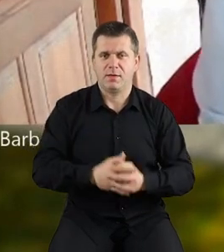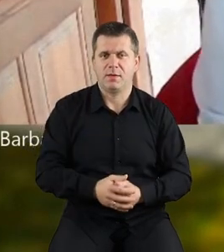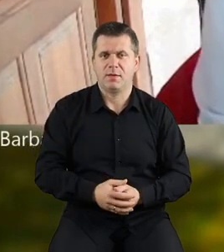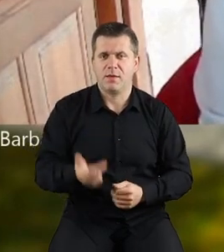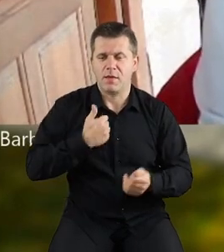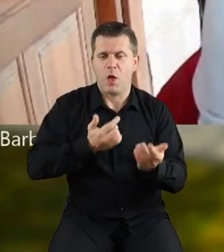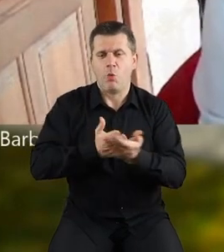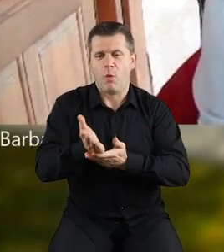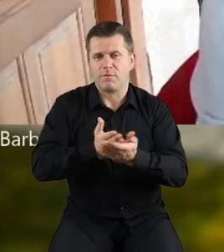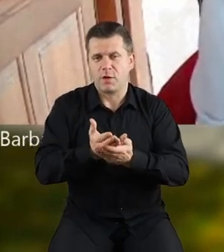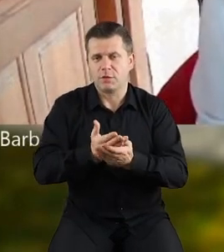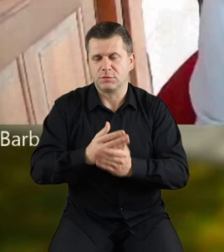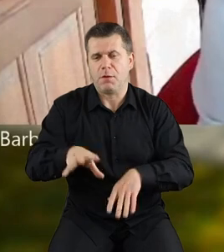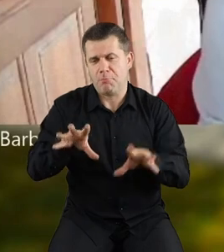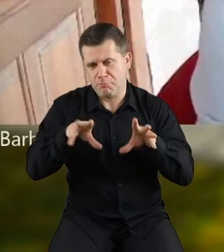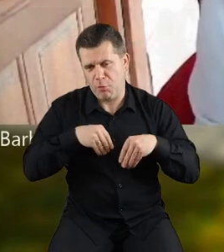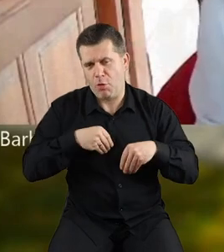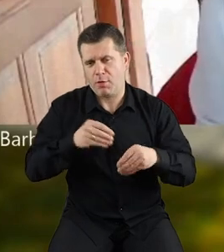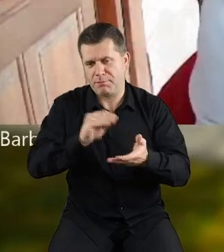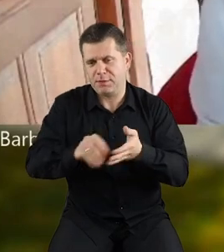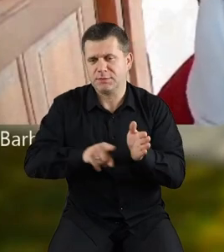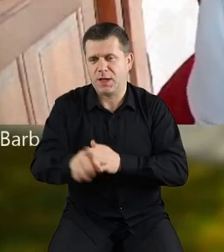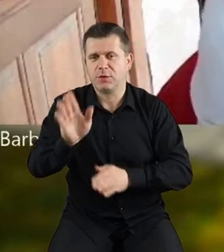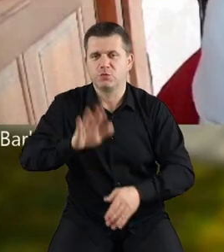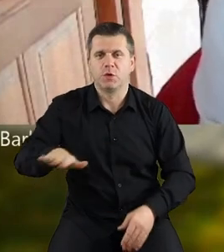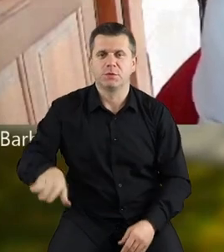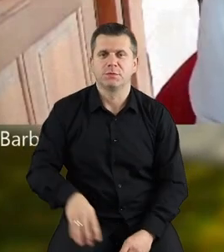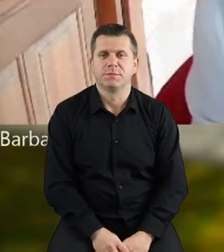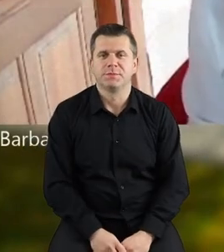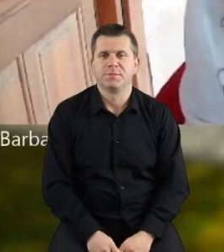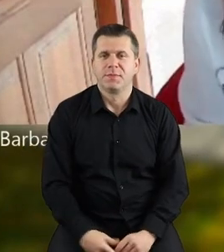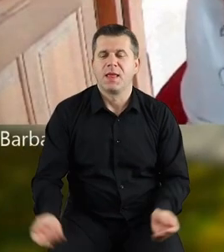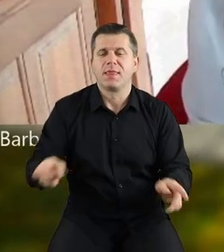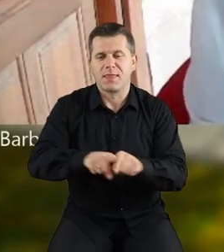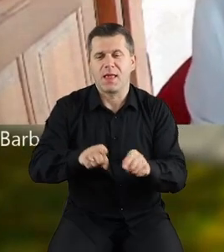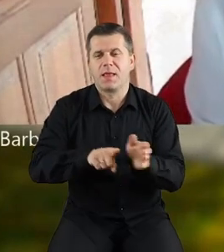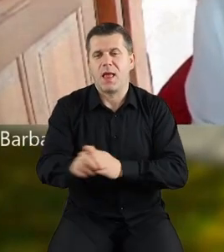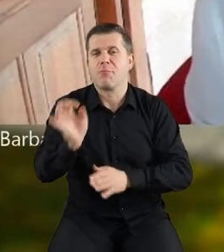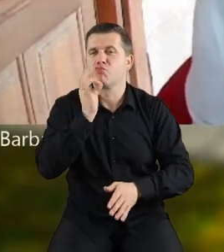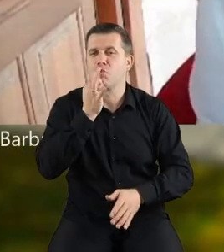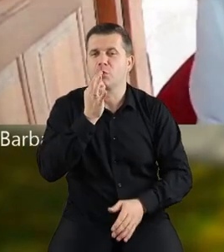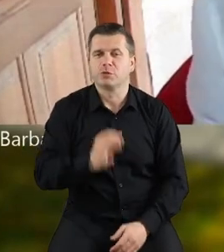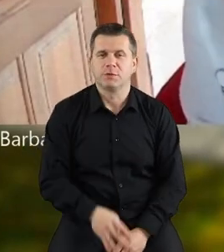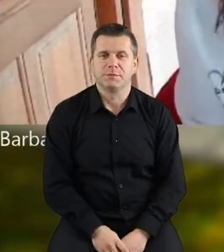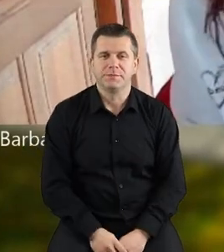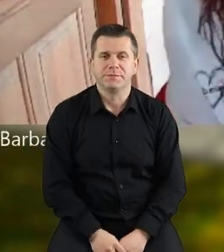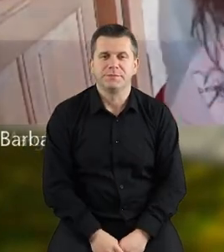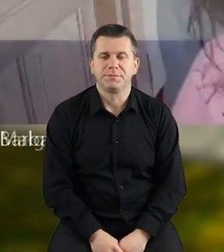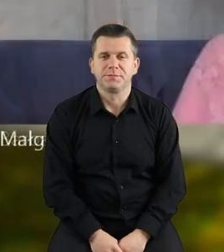dzień, kiedy uwierzyłam, że mogę pisać także dla dzieci i dla młodzieży.